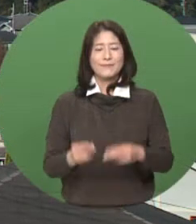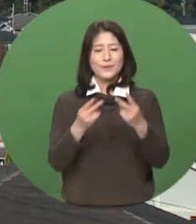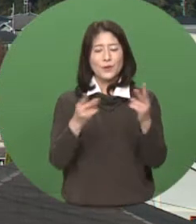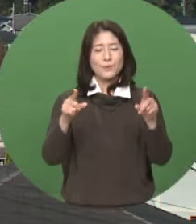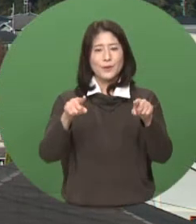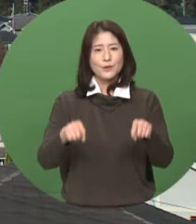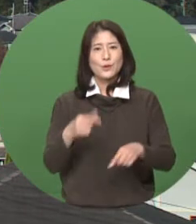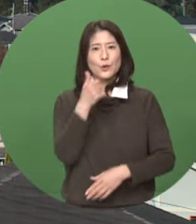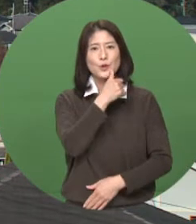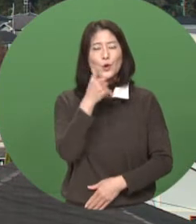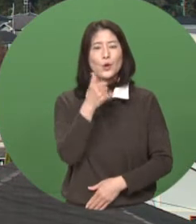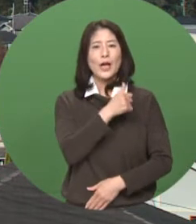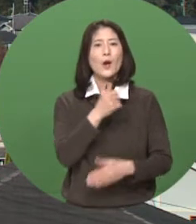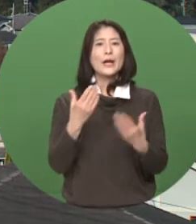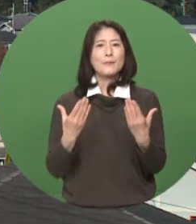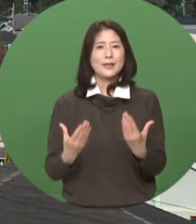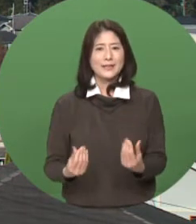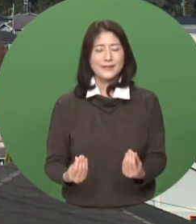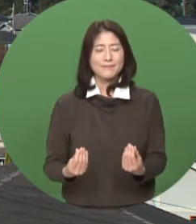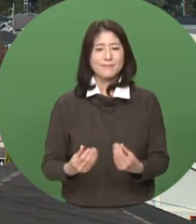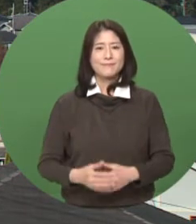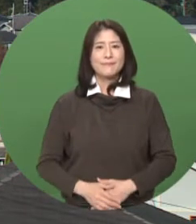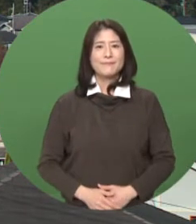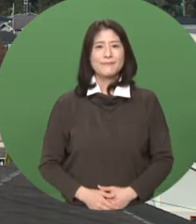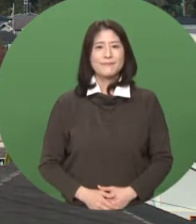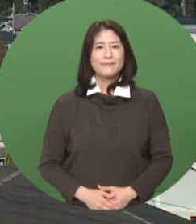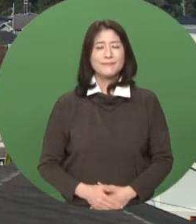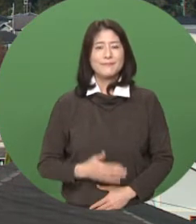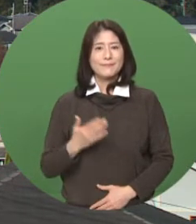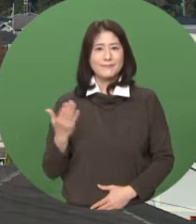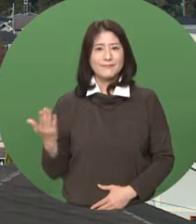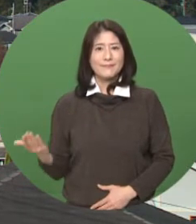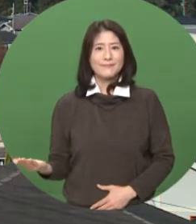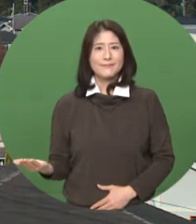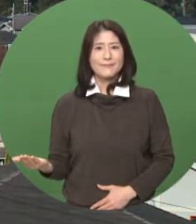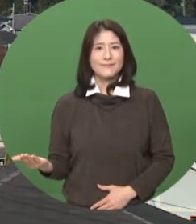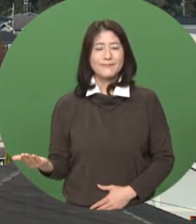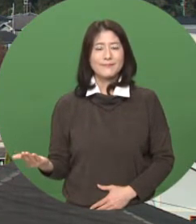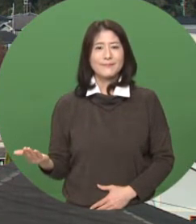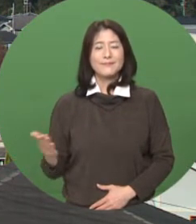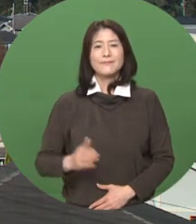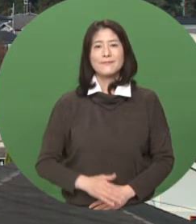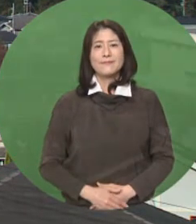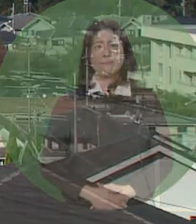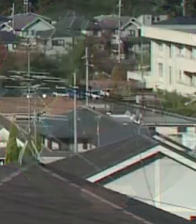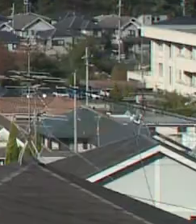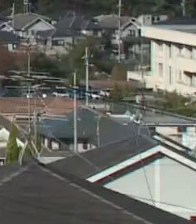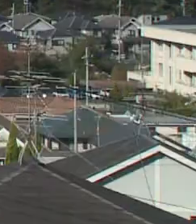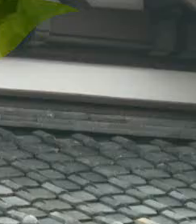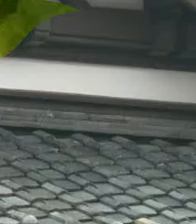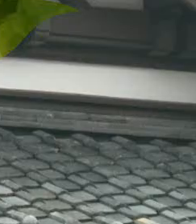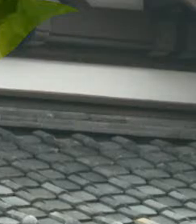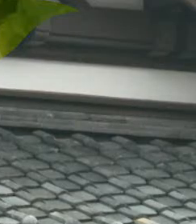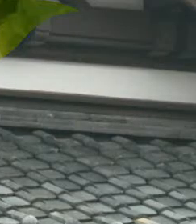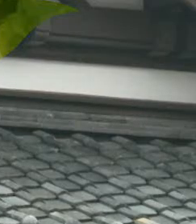以上トピックスをお届けしました。続いてはこちらのコーナ